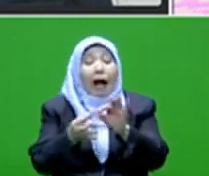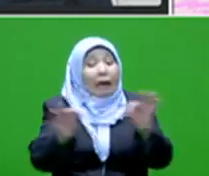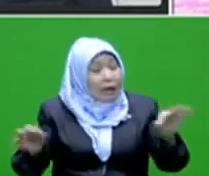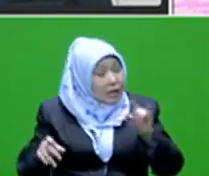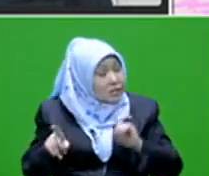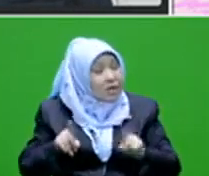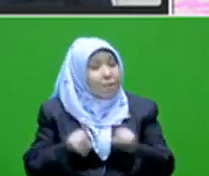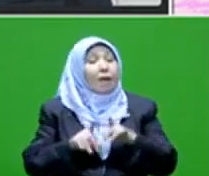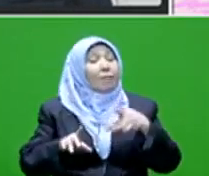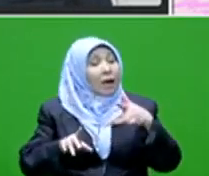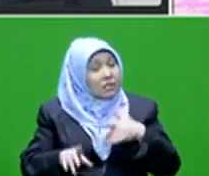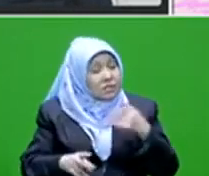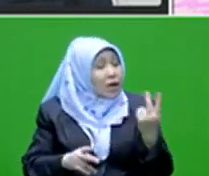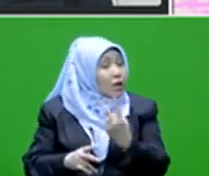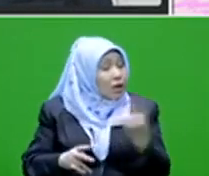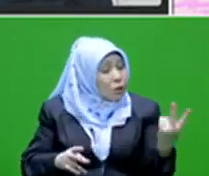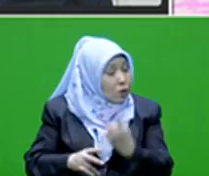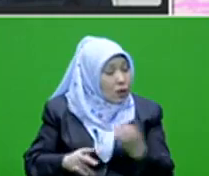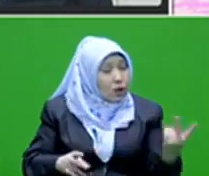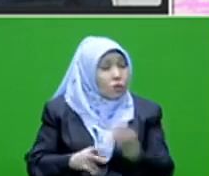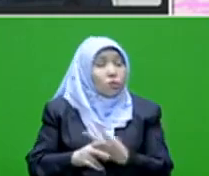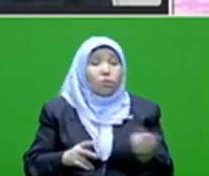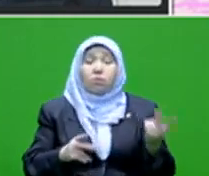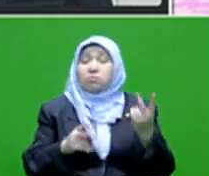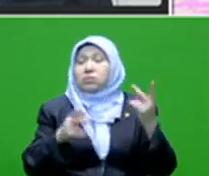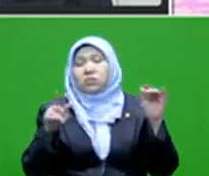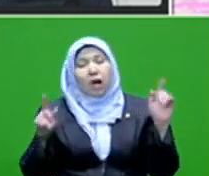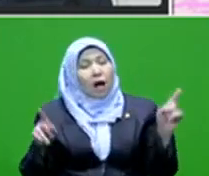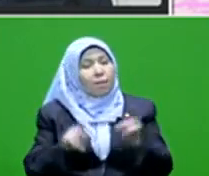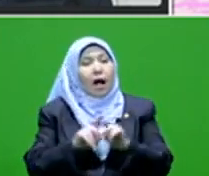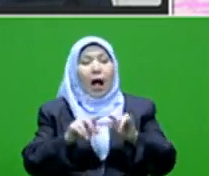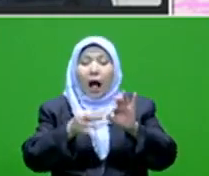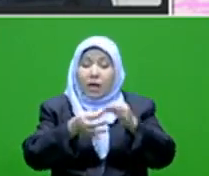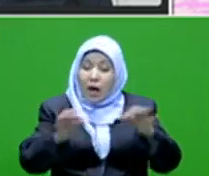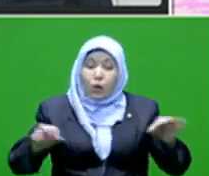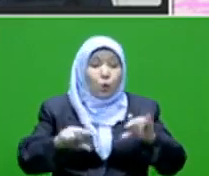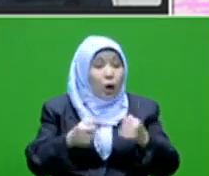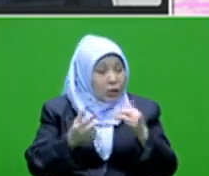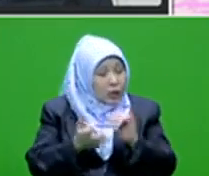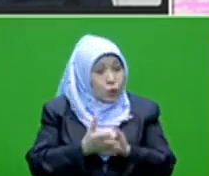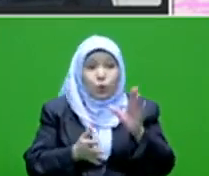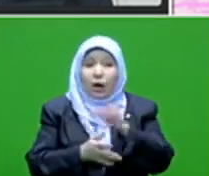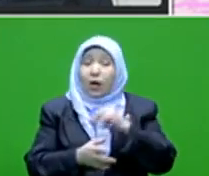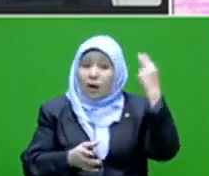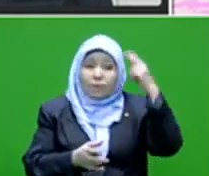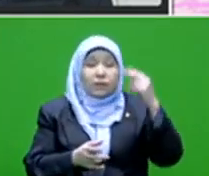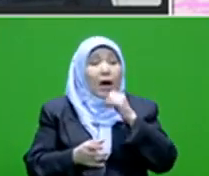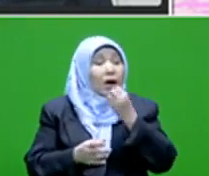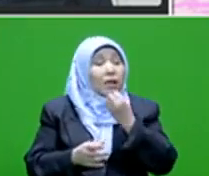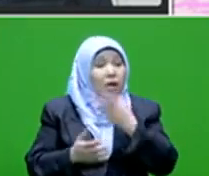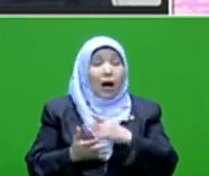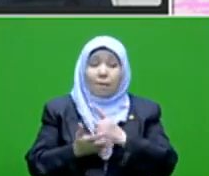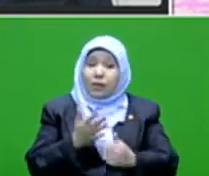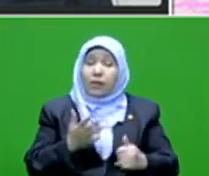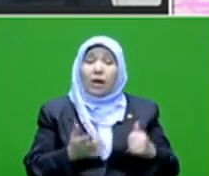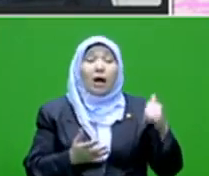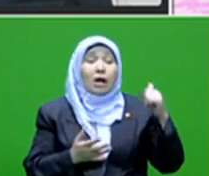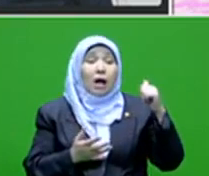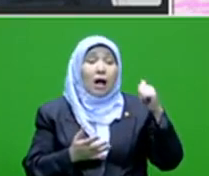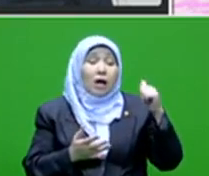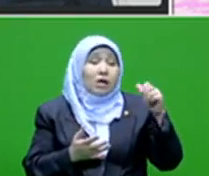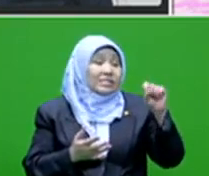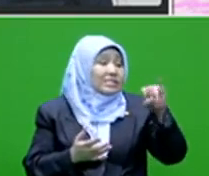Jadi perasaan kedua-dua mereka itu ditimbang tara dengan ayat Al-Quran tadi itu. Dan Nabi pun tak kata apa yang Siti Aisyah kata itu salah.